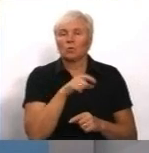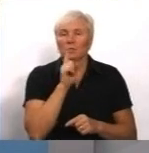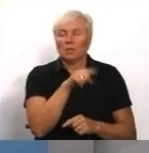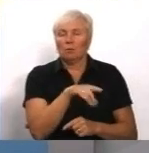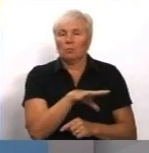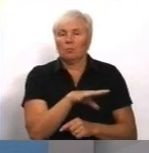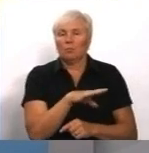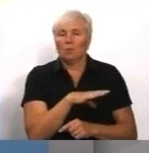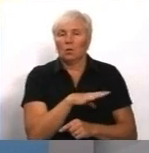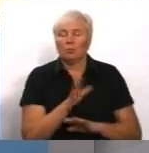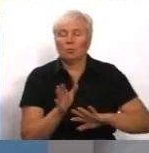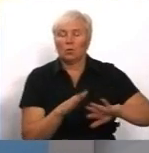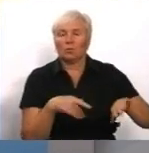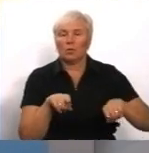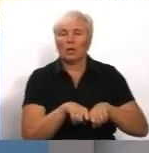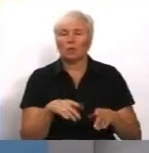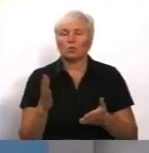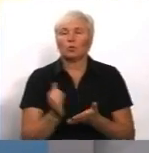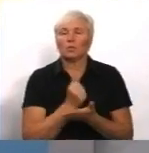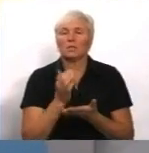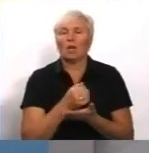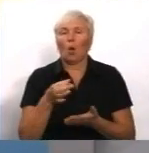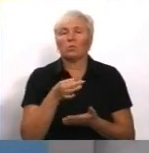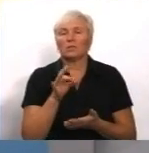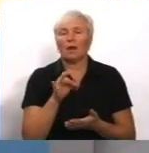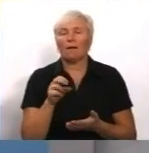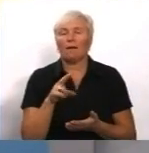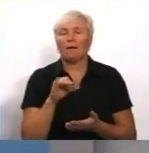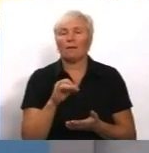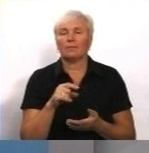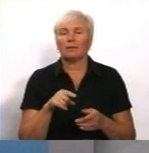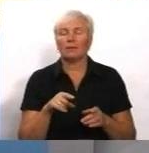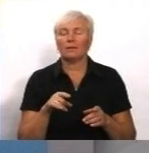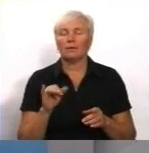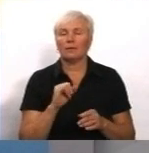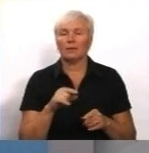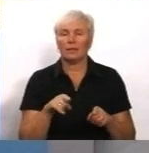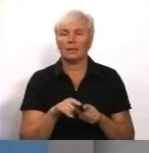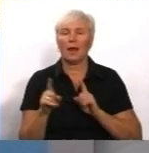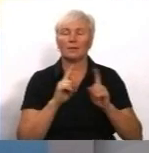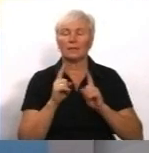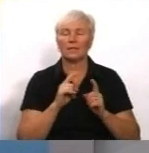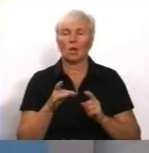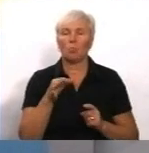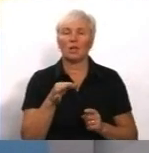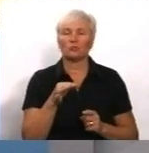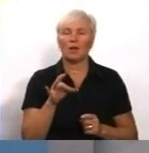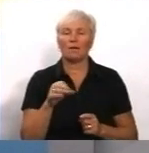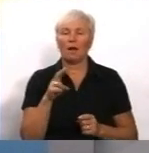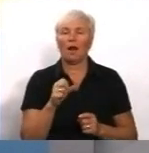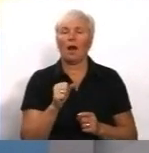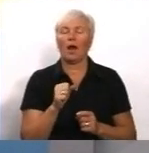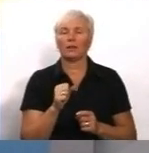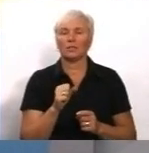воно пройшло як досягнення обласної ради, і я дякую, що сесія обласної ради прийняла програму «Дітям Вінниччини –